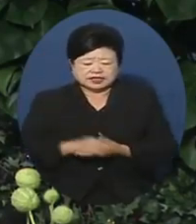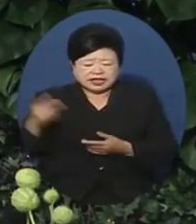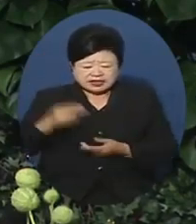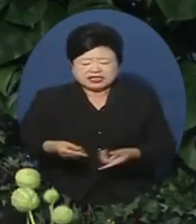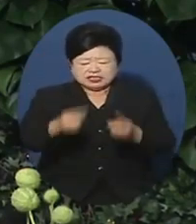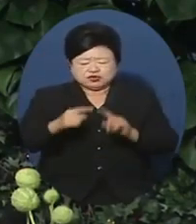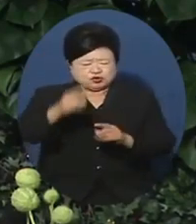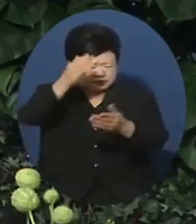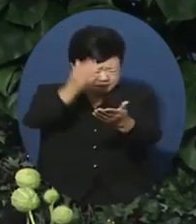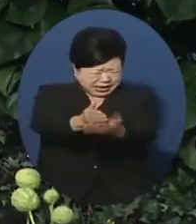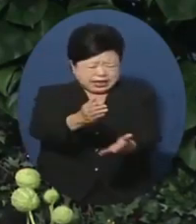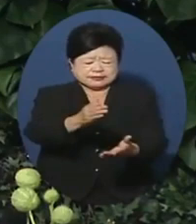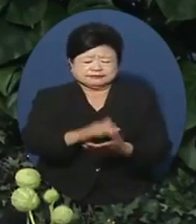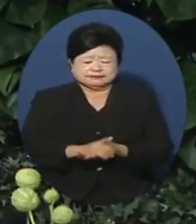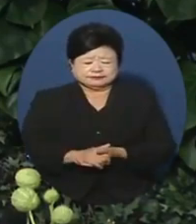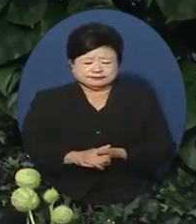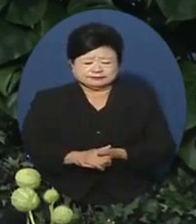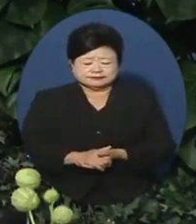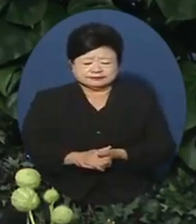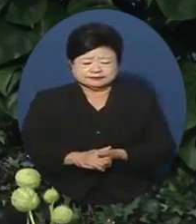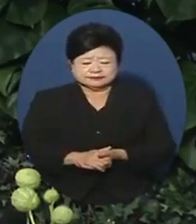다시 들어오지 말라.